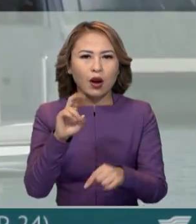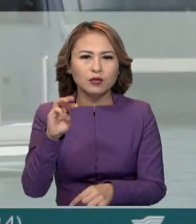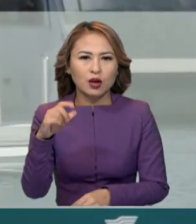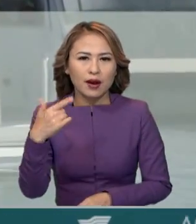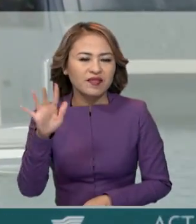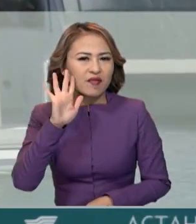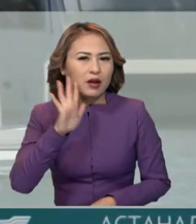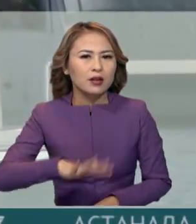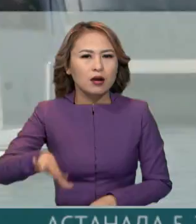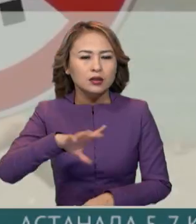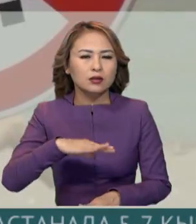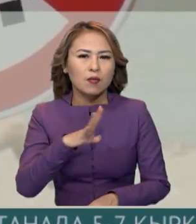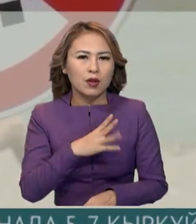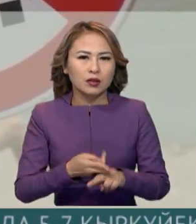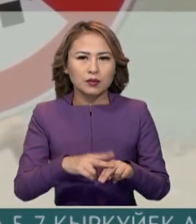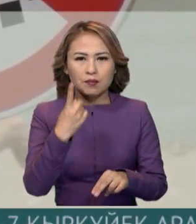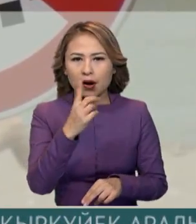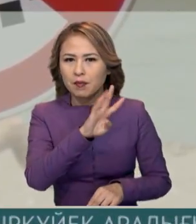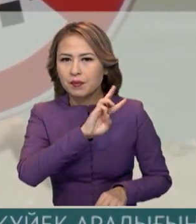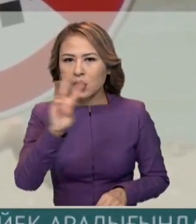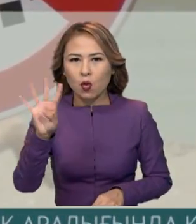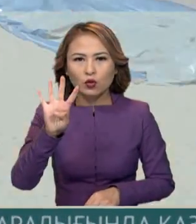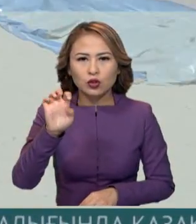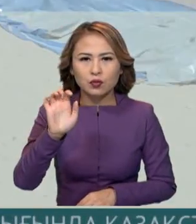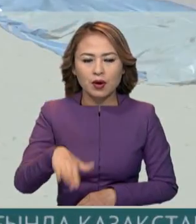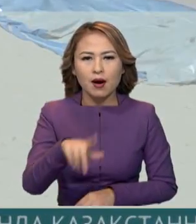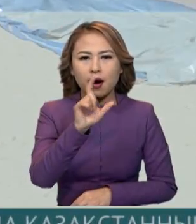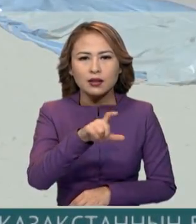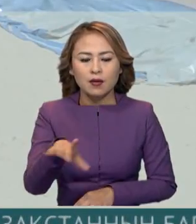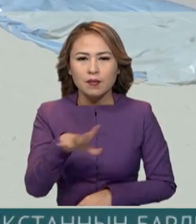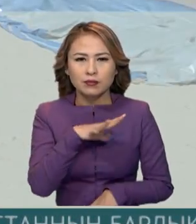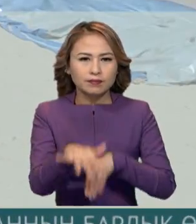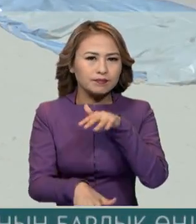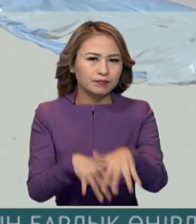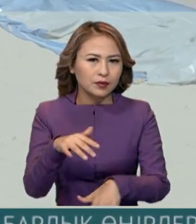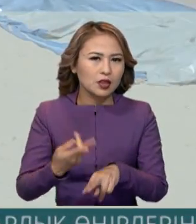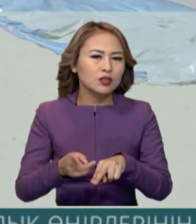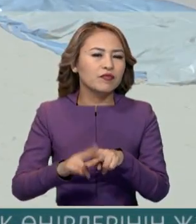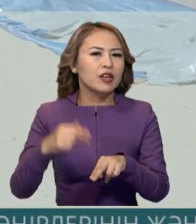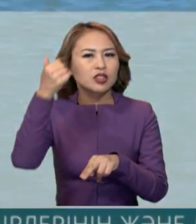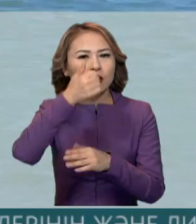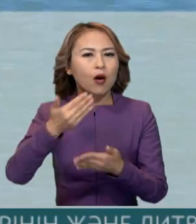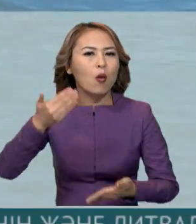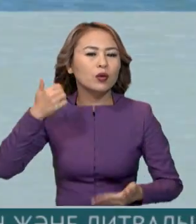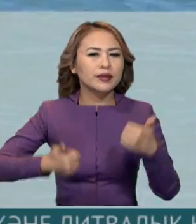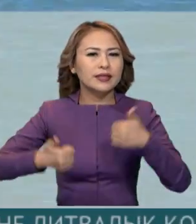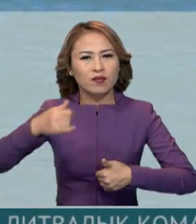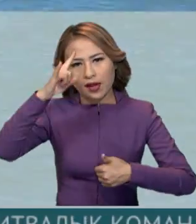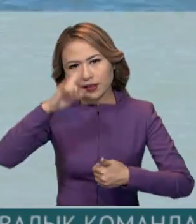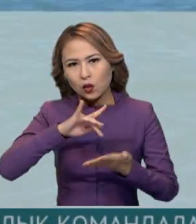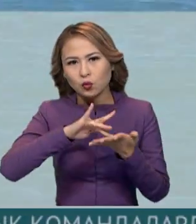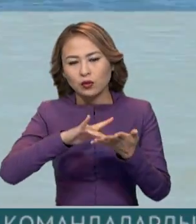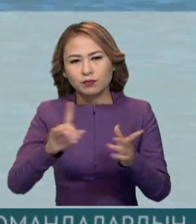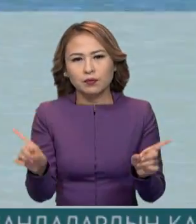су қоймасына барып демалғандардың қатары 1 400 000 адамға жеткен. Сөйтіп былтырғы жылмен салыстырғанда қазақстандық